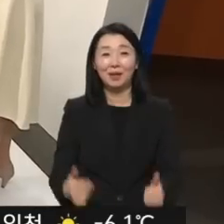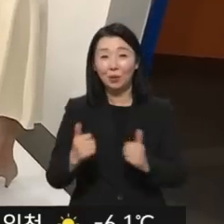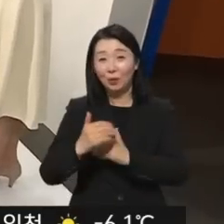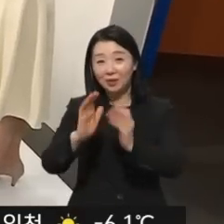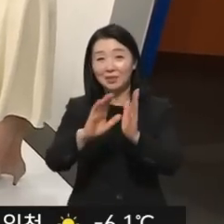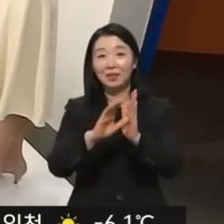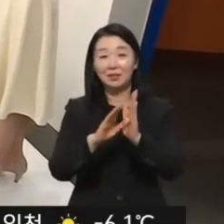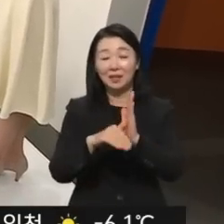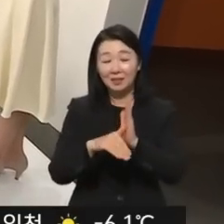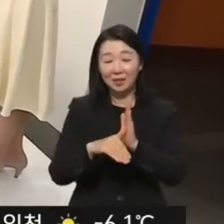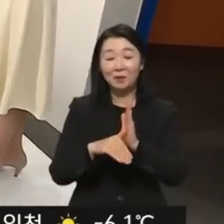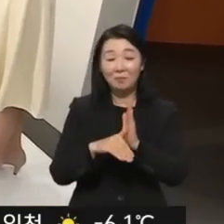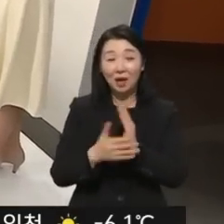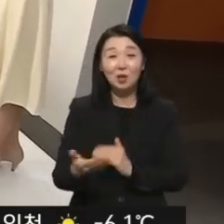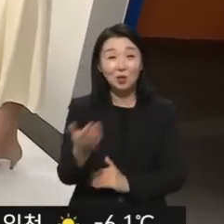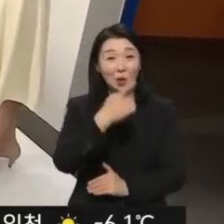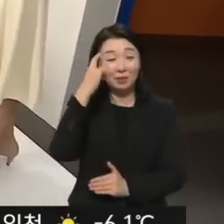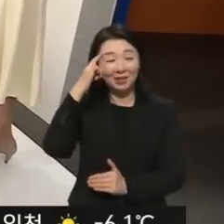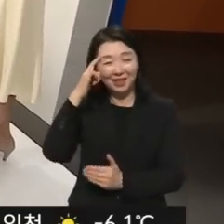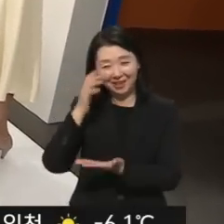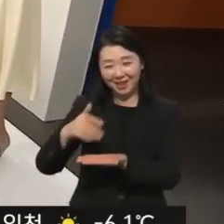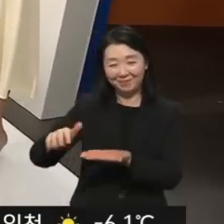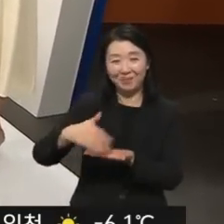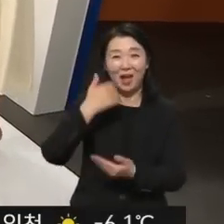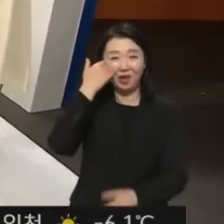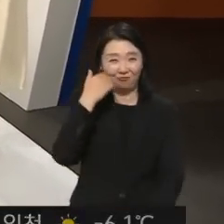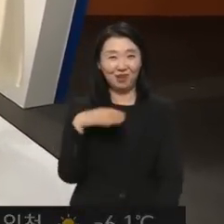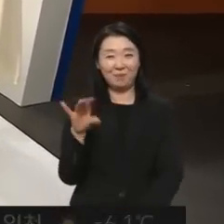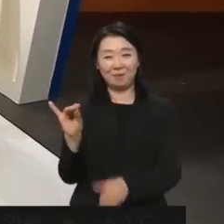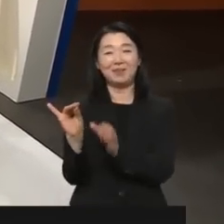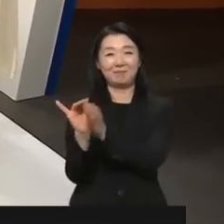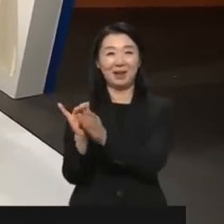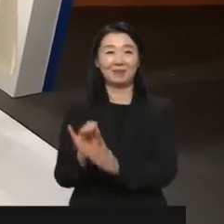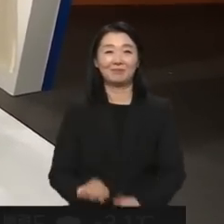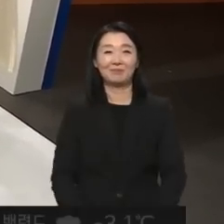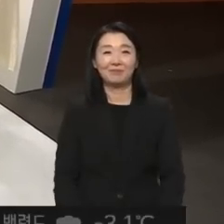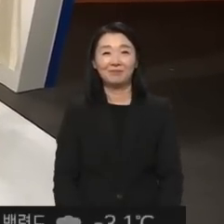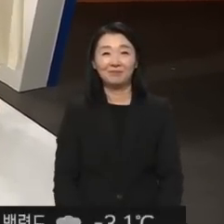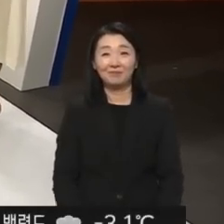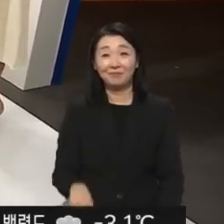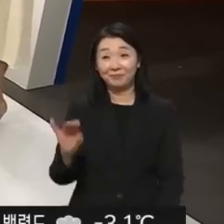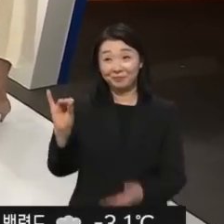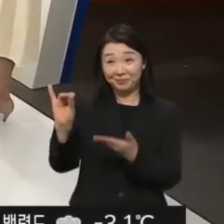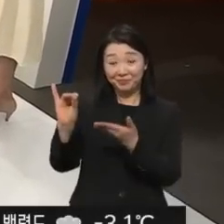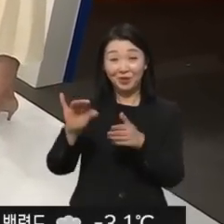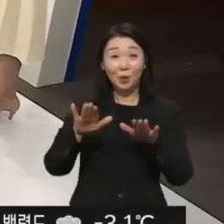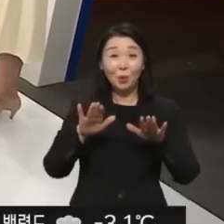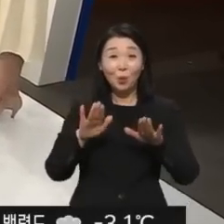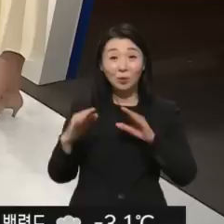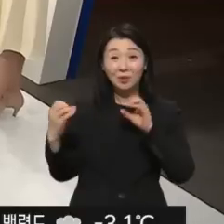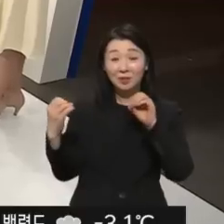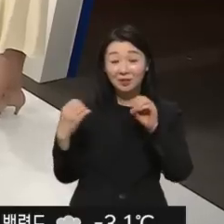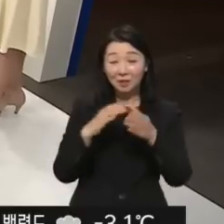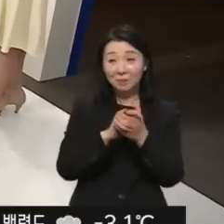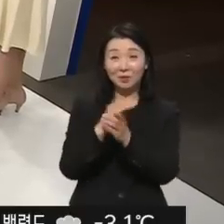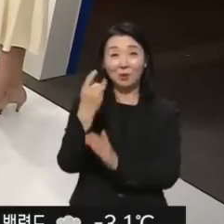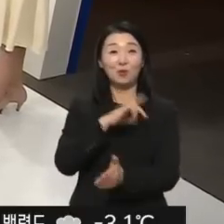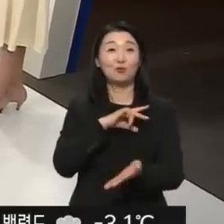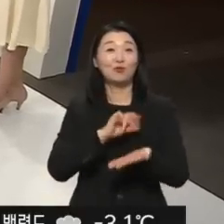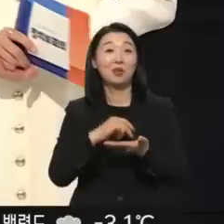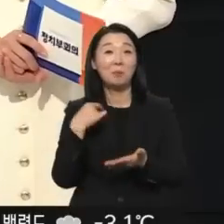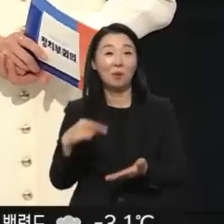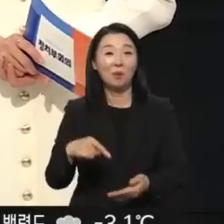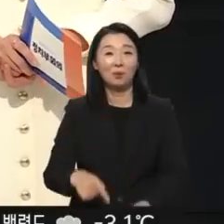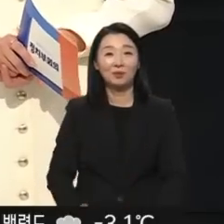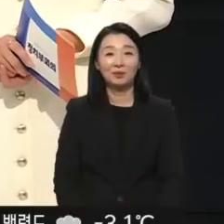진행되는 동안에는 정의원분들의 의견을 소통반장 백반장이 챙길 예정입니다. 백반장, 네. 오늘 응답하라 다정의 주제는 뭔가요? 아,